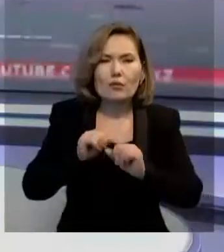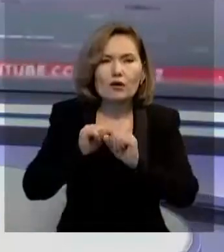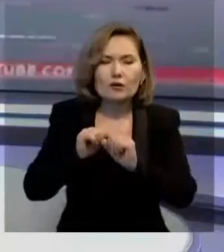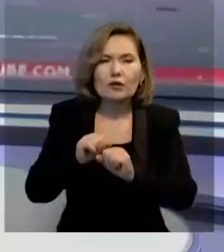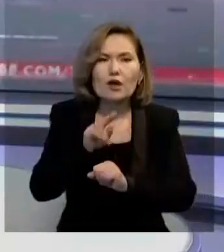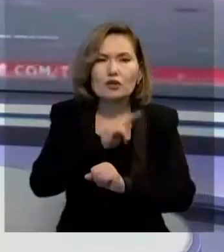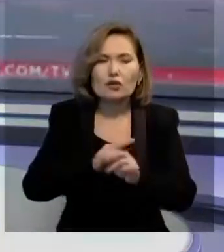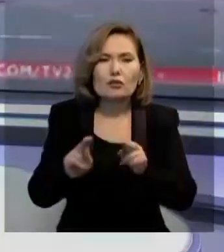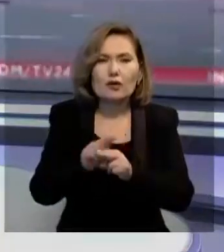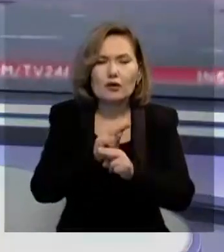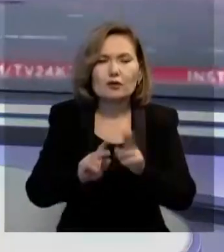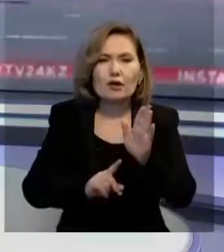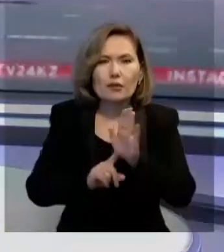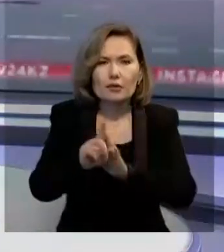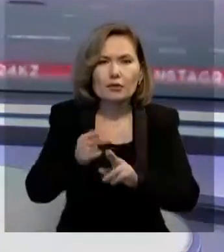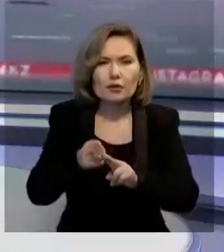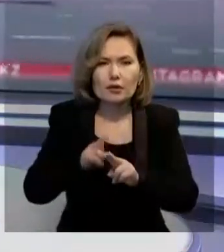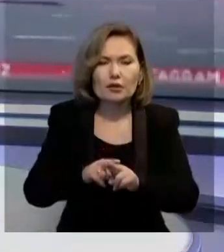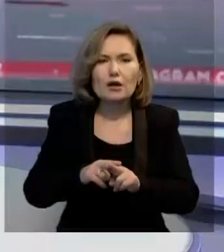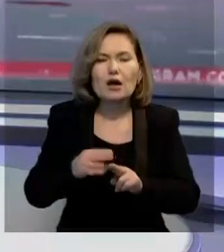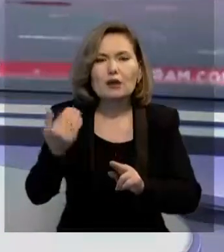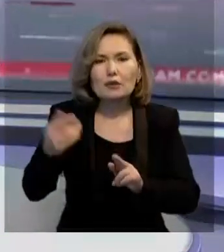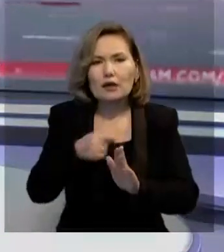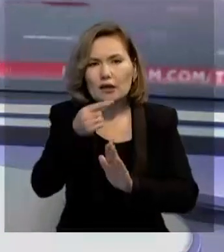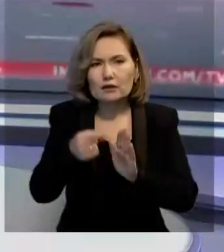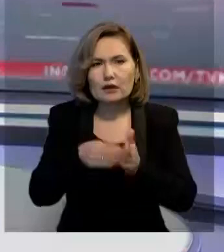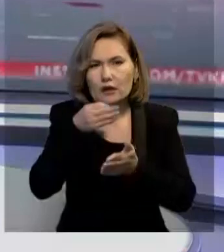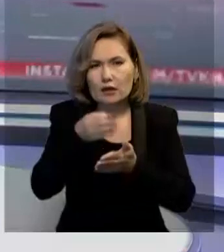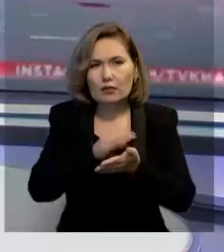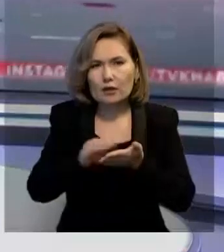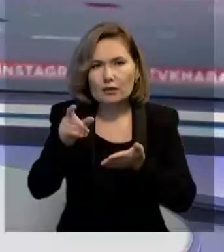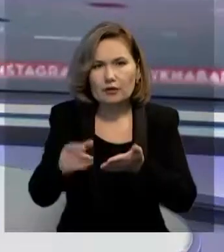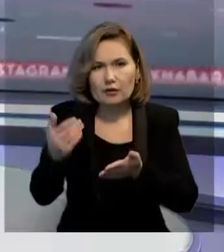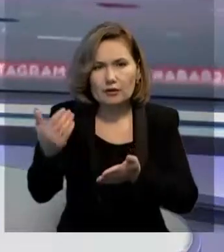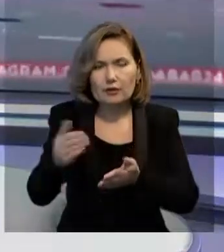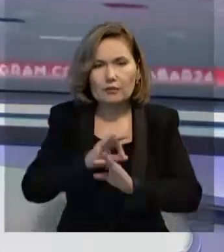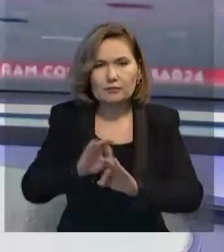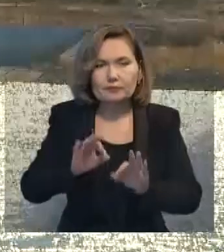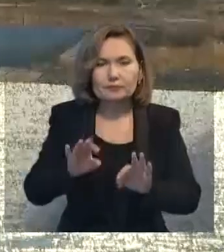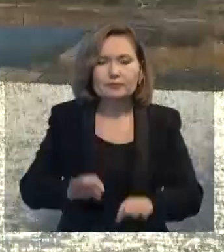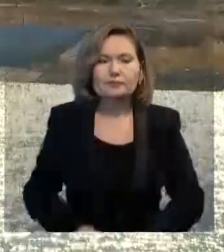Стратегиялық нысан қашан іске қосылады? Бұл сұрақтарға тілшіміз Нұрлан Жақыпбек жауап іздеген болатын.